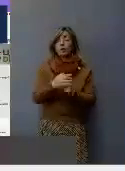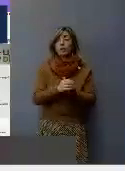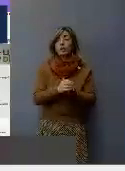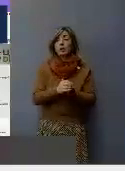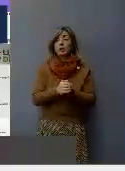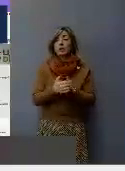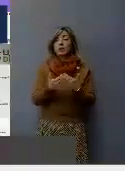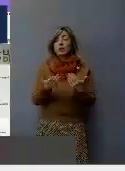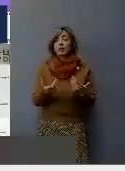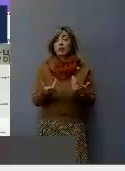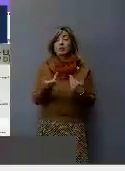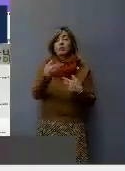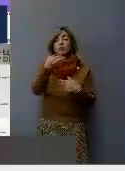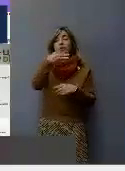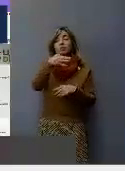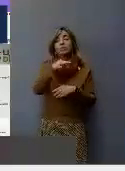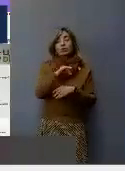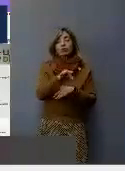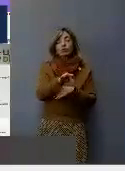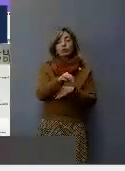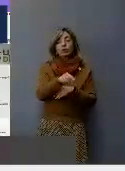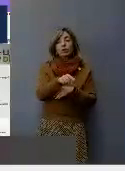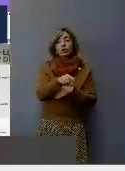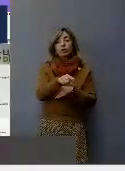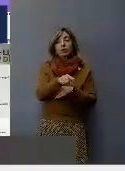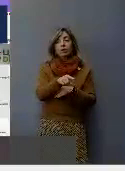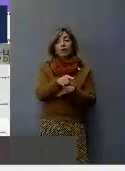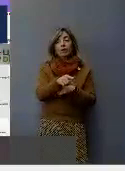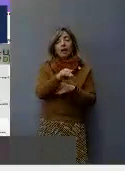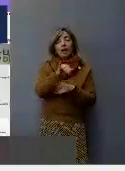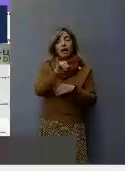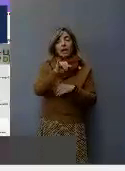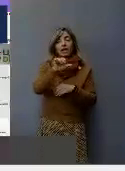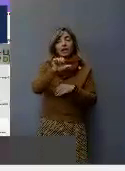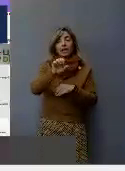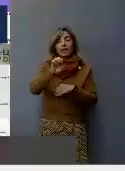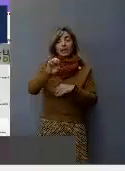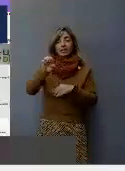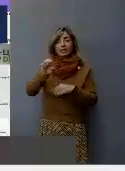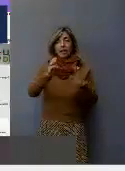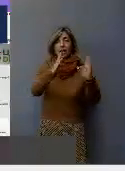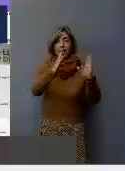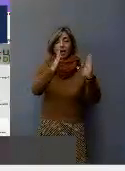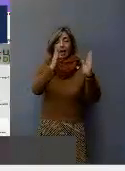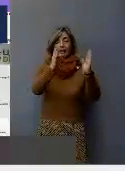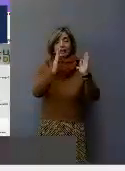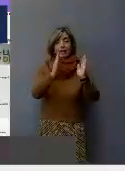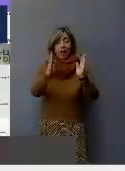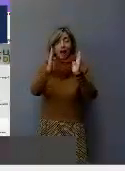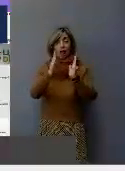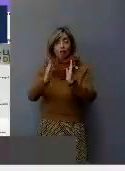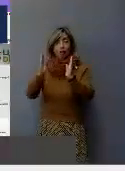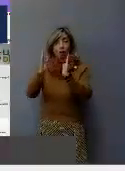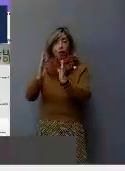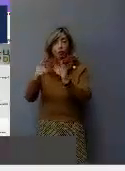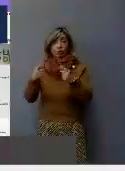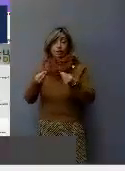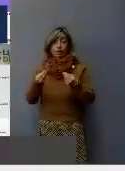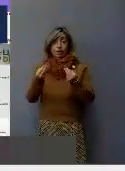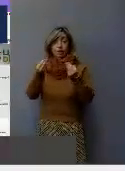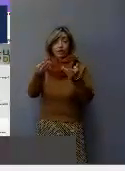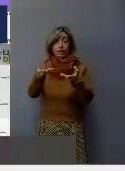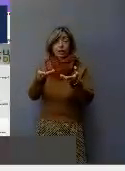specificato che gli scaglioni di determinare le agevolazioni sono